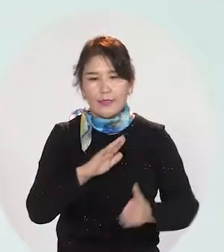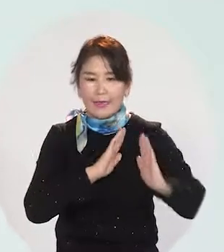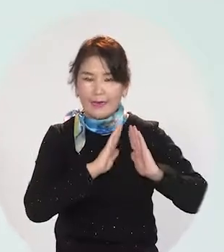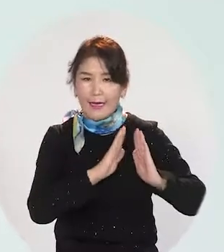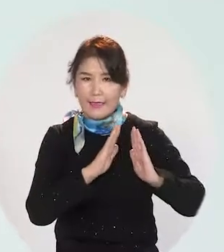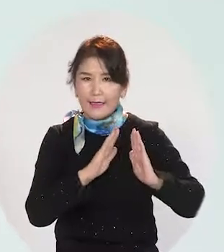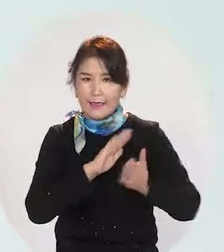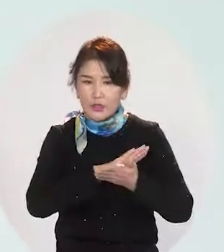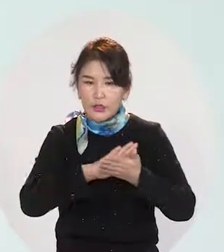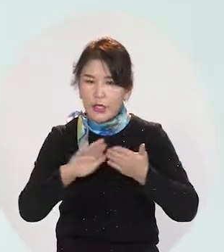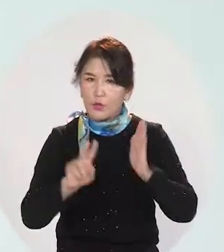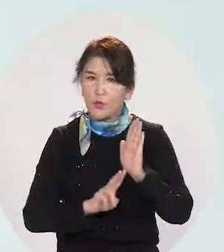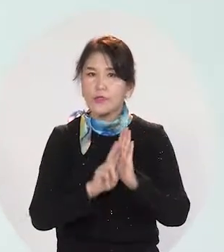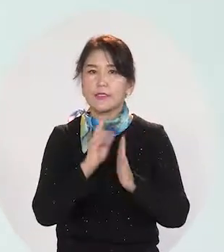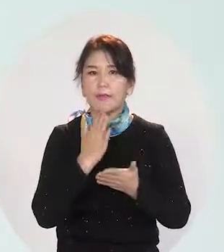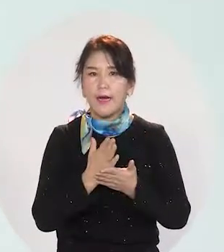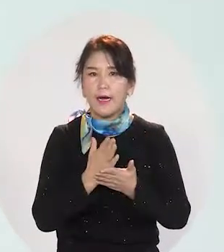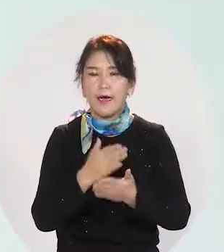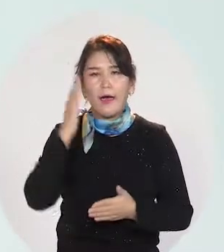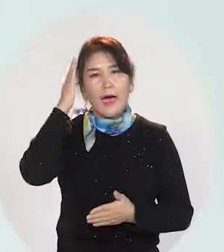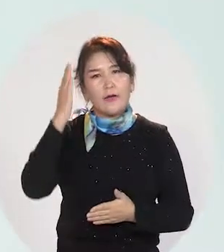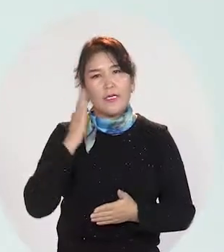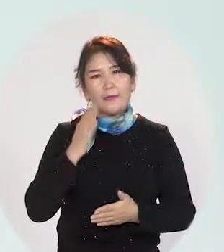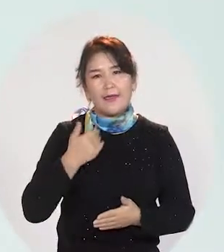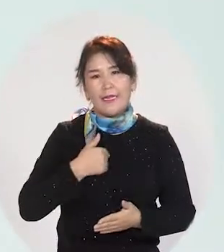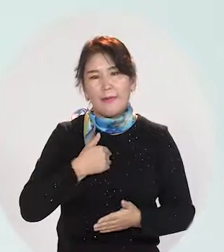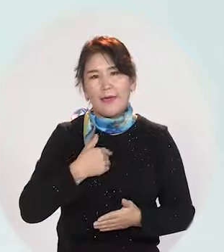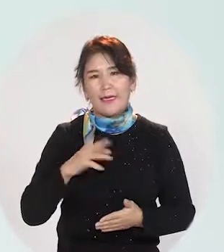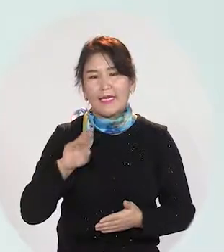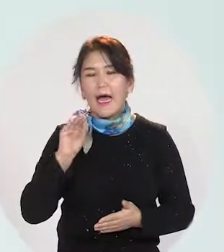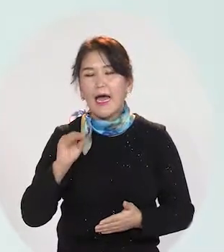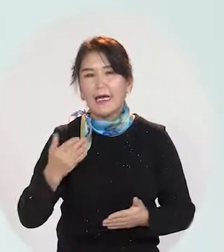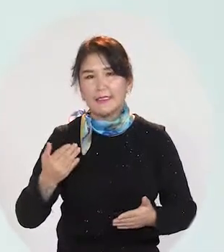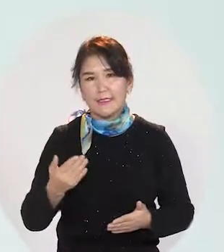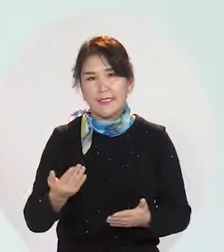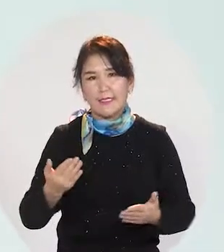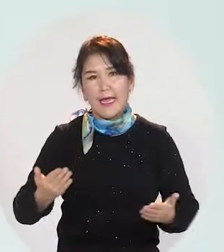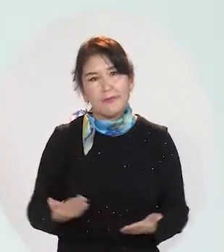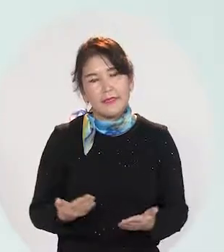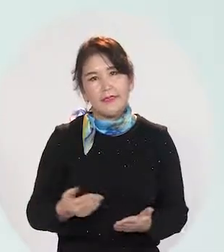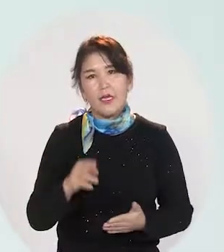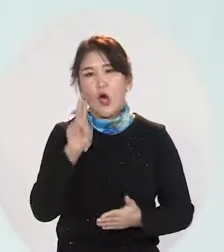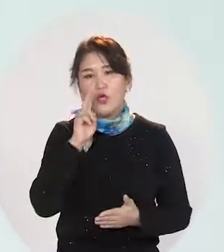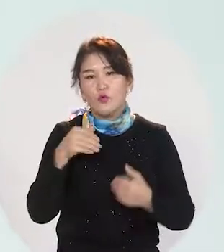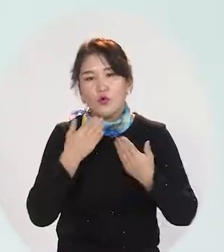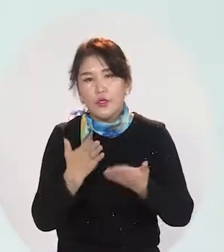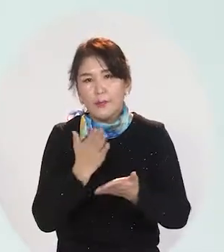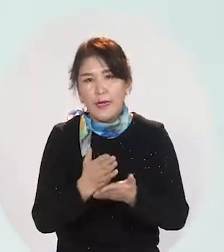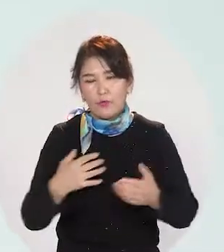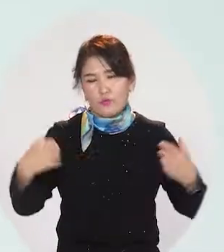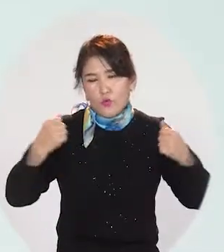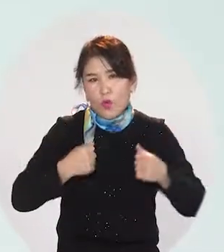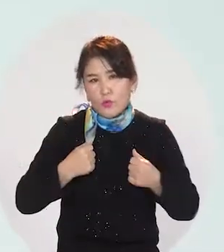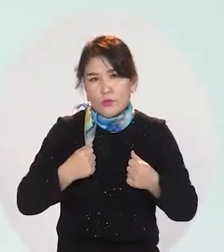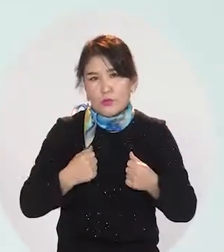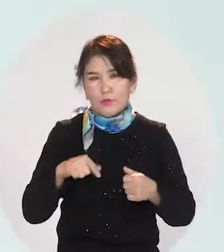эхэлдэг. Ээж аав маань намайг яаж тэжээгээд байна? Юугаар миний сургалтын төлбөрийг төлөөд байна? Миний авч хэрлээд байгаа энэ хувцас